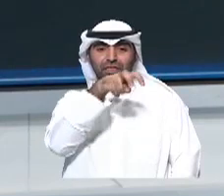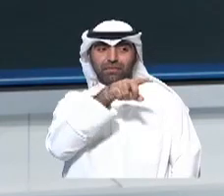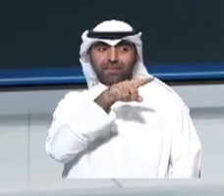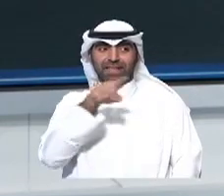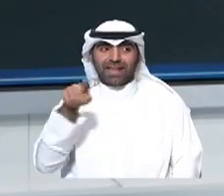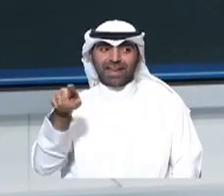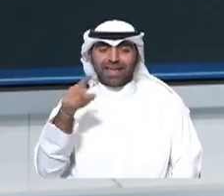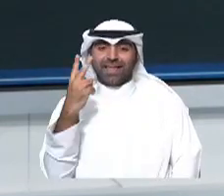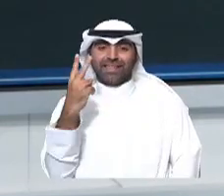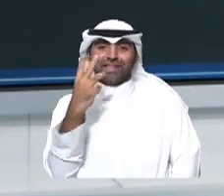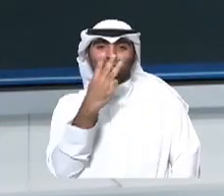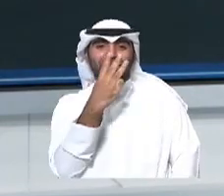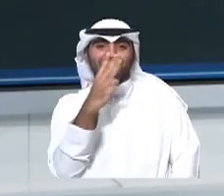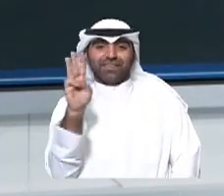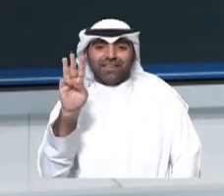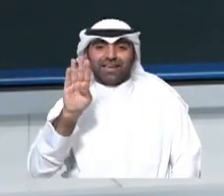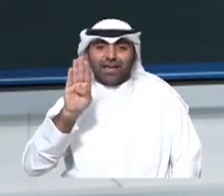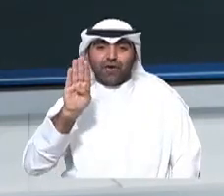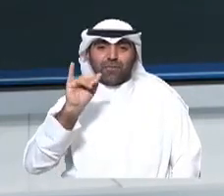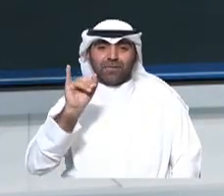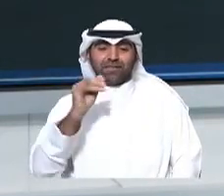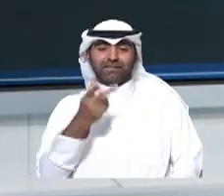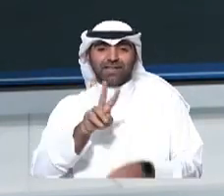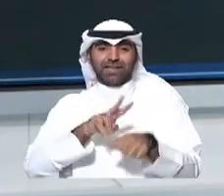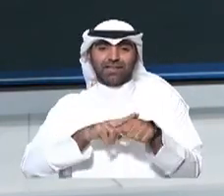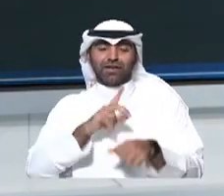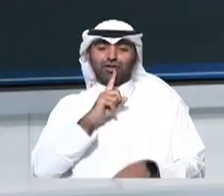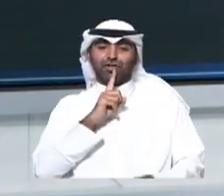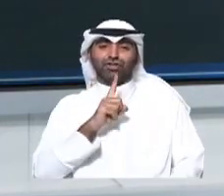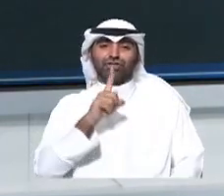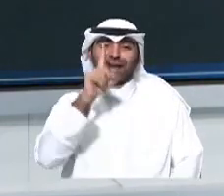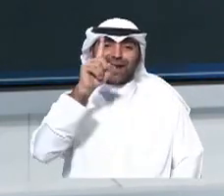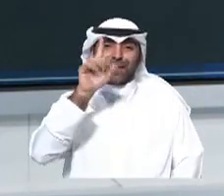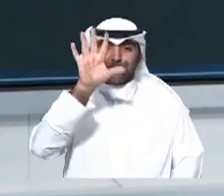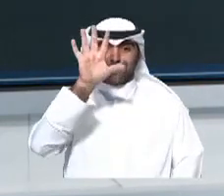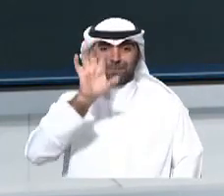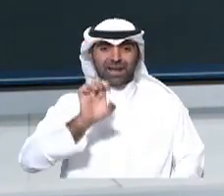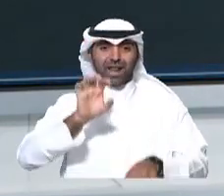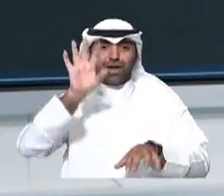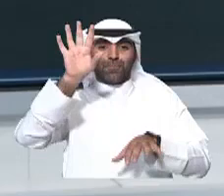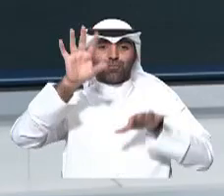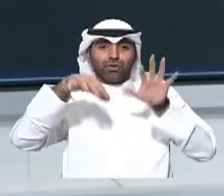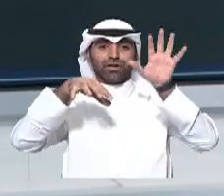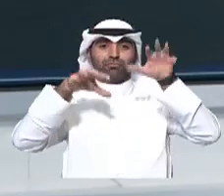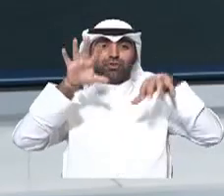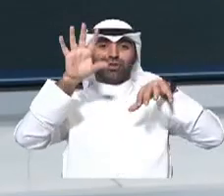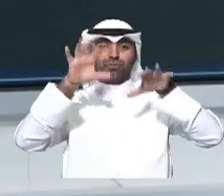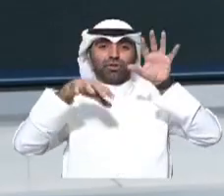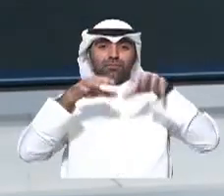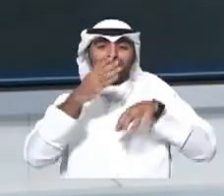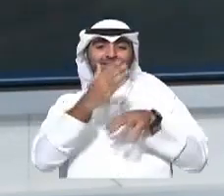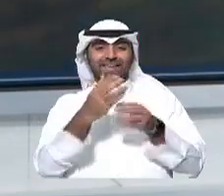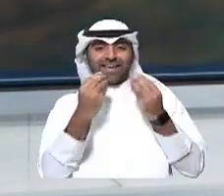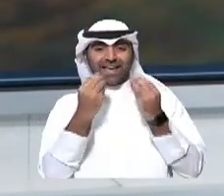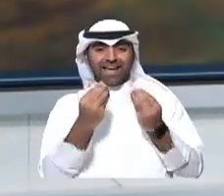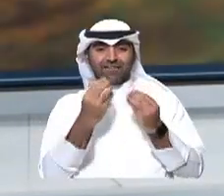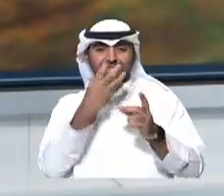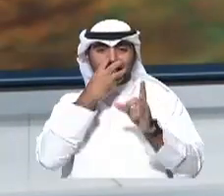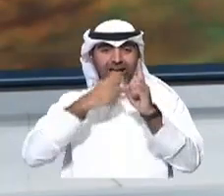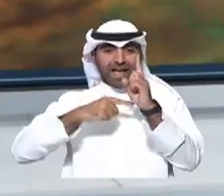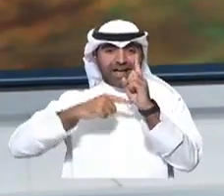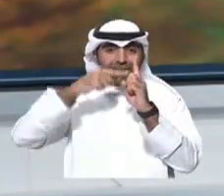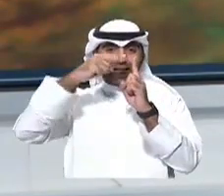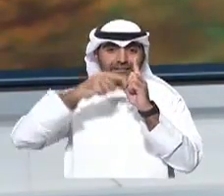فرص لأمطار متفرقة. أجواء غائمة جزئيا، درجات الحرارة معظمها راح تكون بين 15 إلى 17